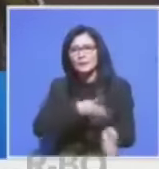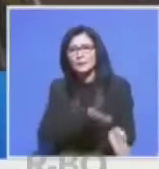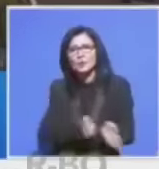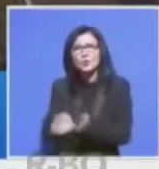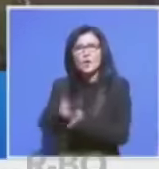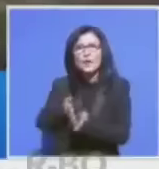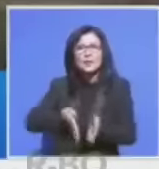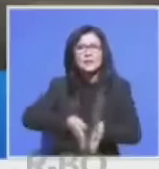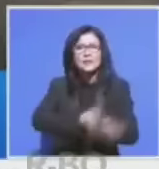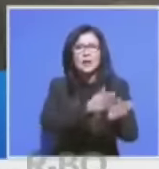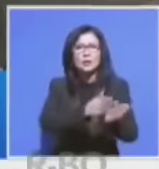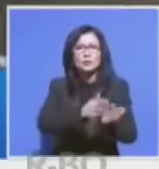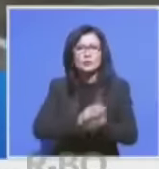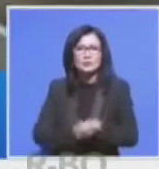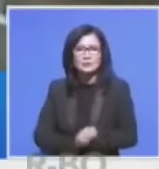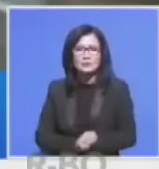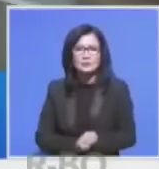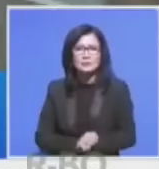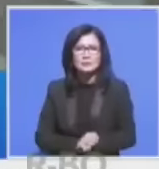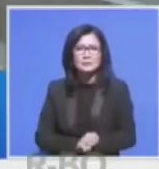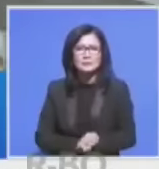jalur.